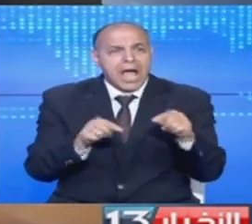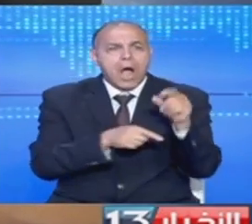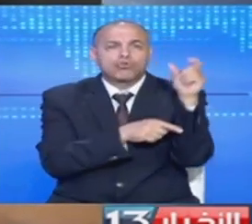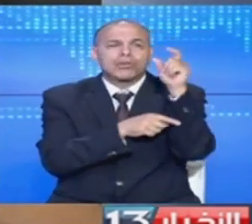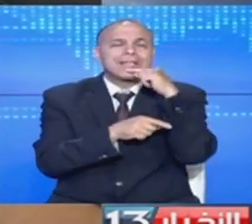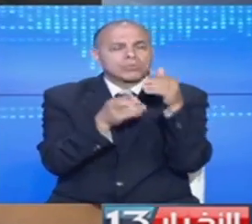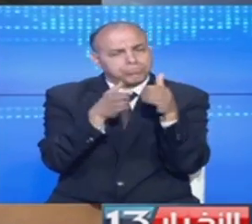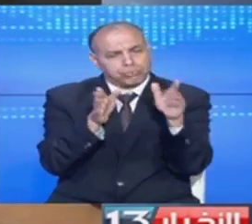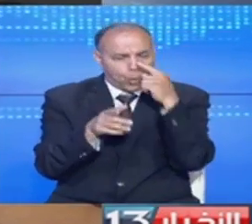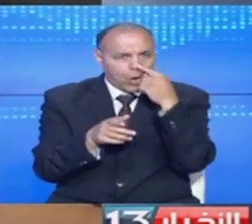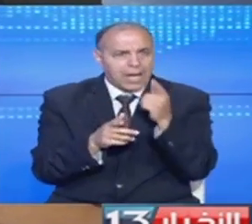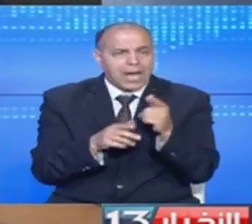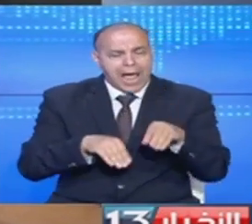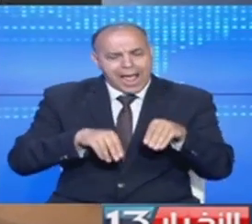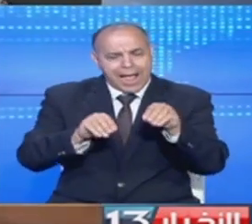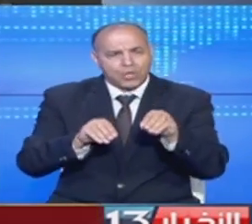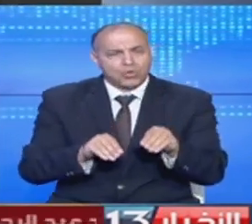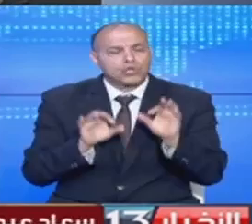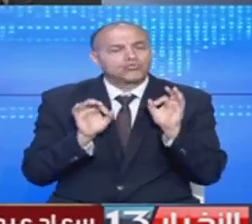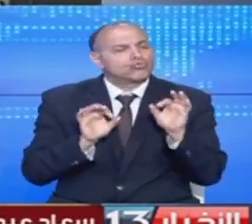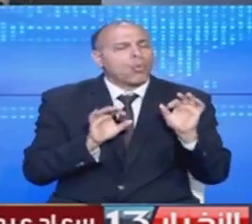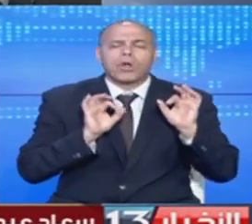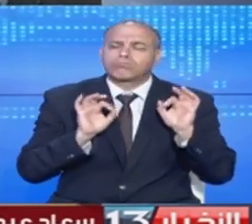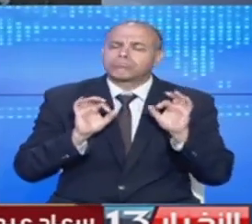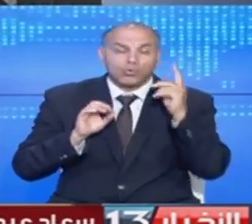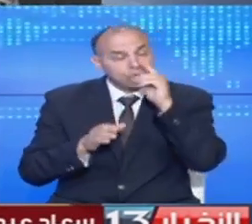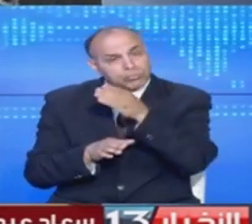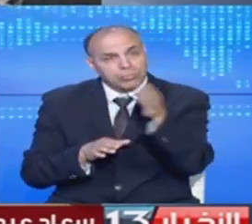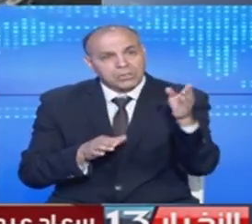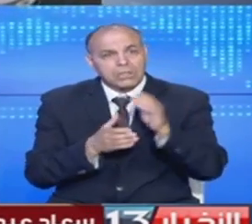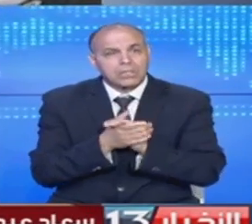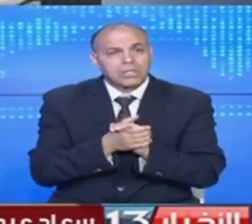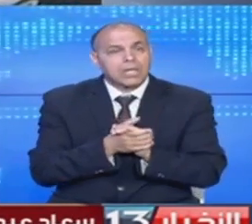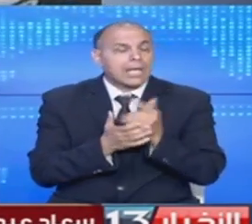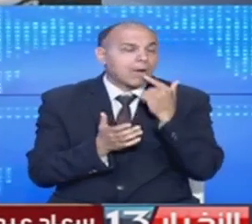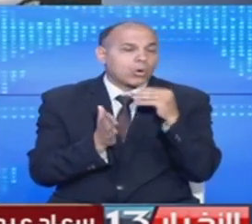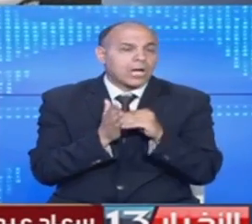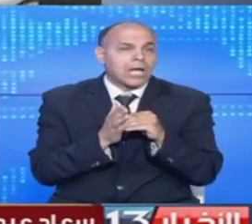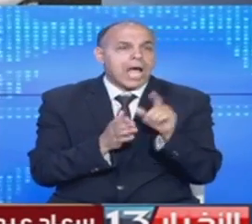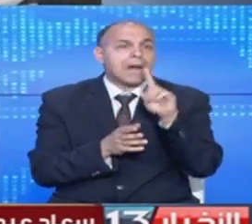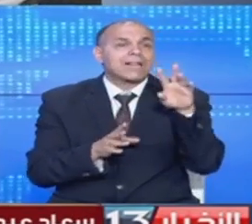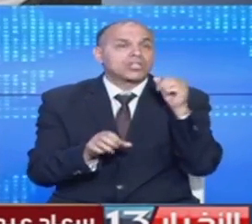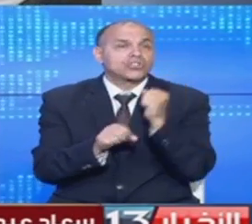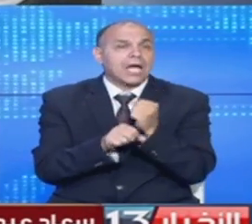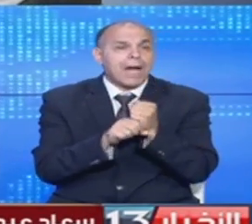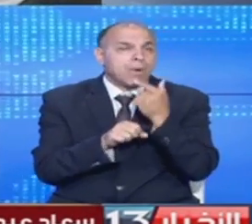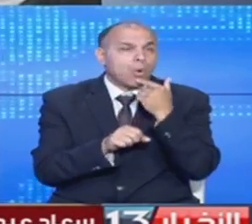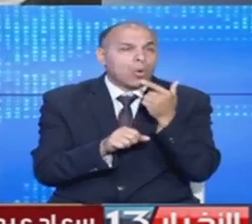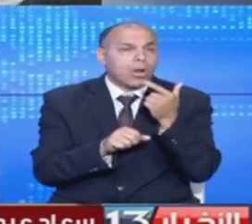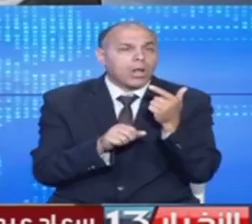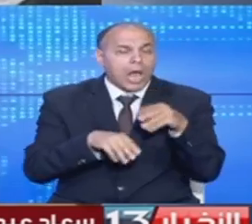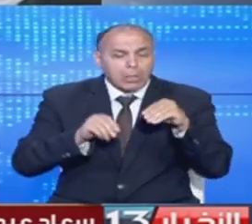الزيتونه الكل بحصر جدد، واللي كيما اللي تراو فيهم هذي كما قلت 14 سنه ما تمش